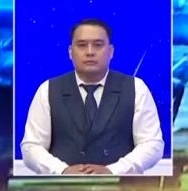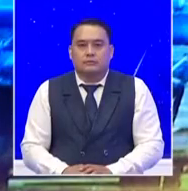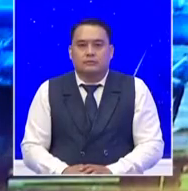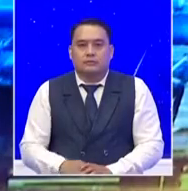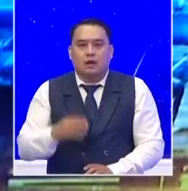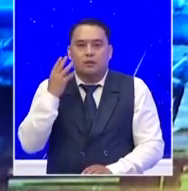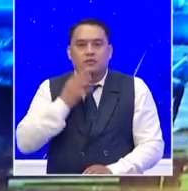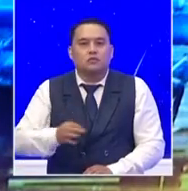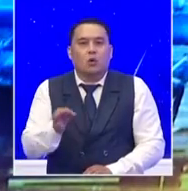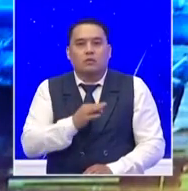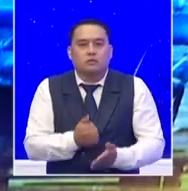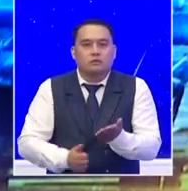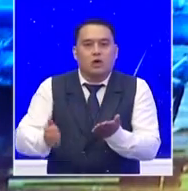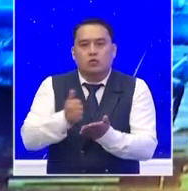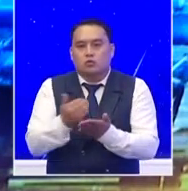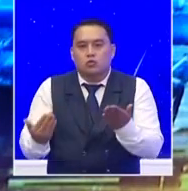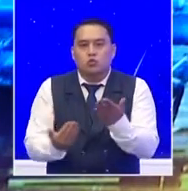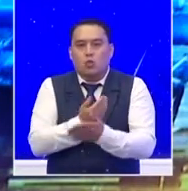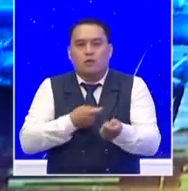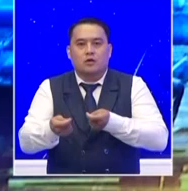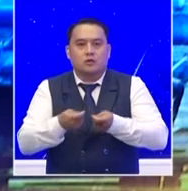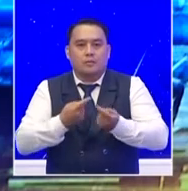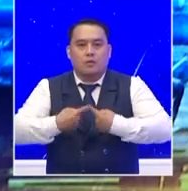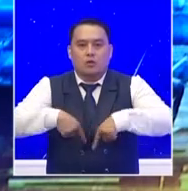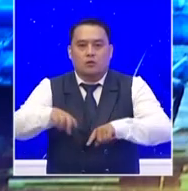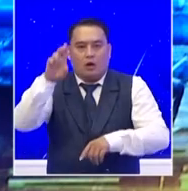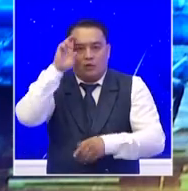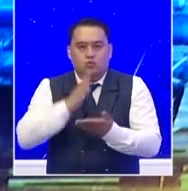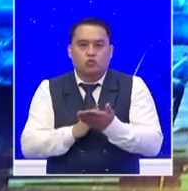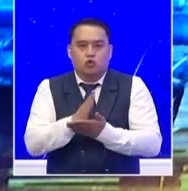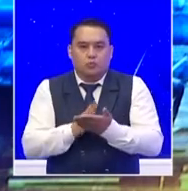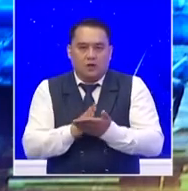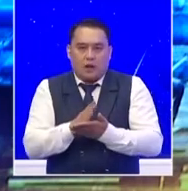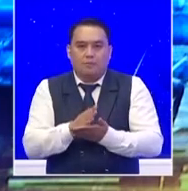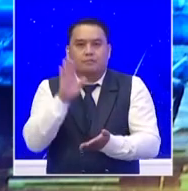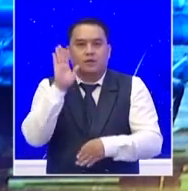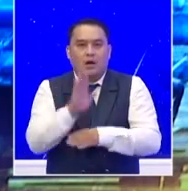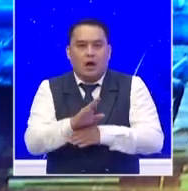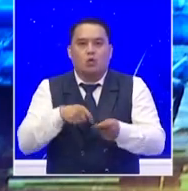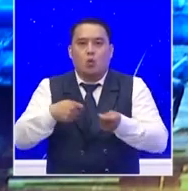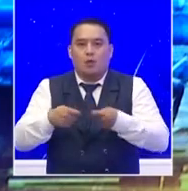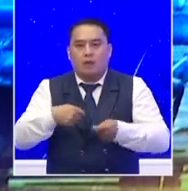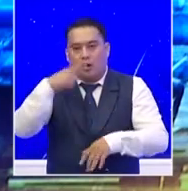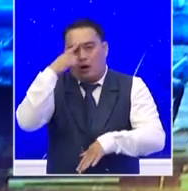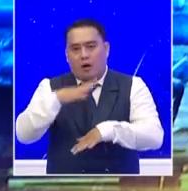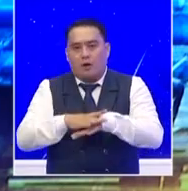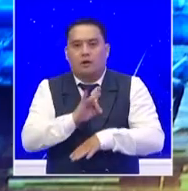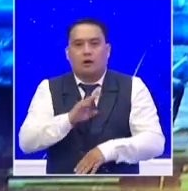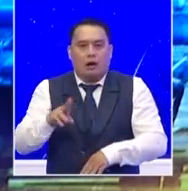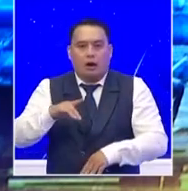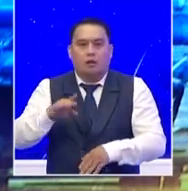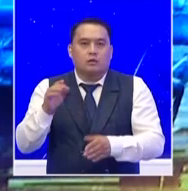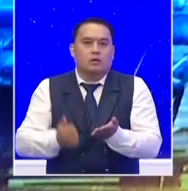В Алматинской области назначен новый руководитель департамента по делам государственной службы. Приказом руководителя аппарата агентства Республики